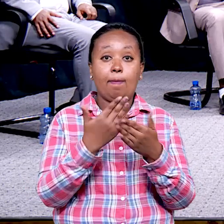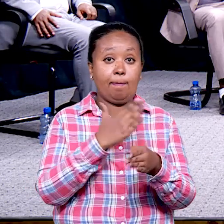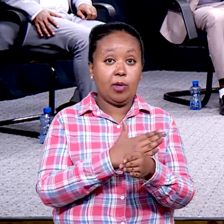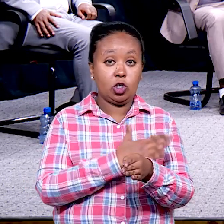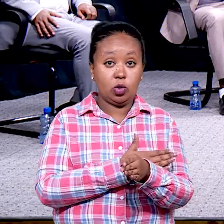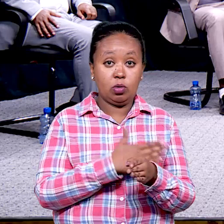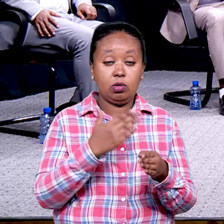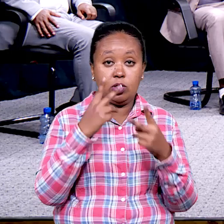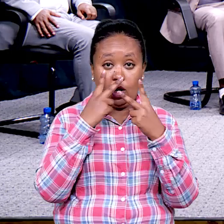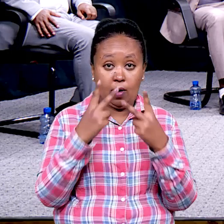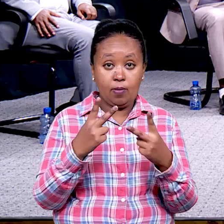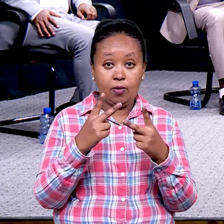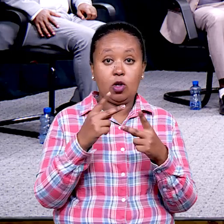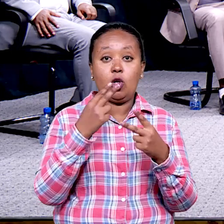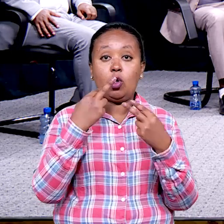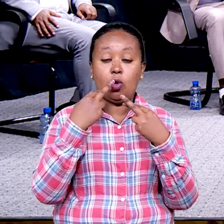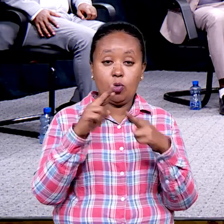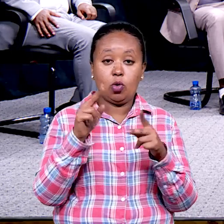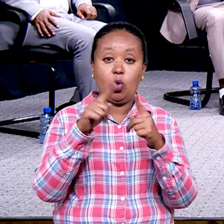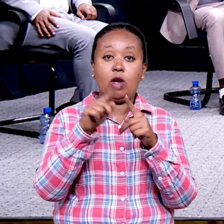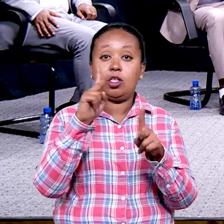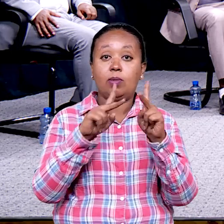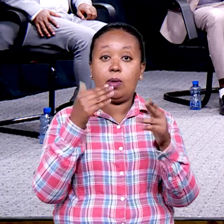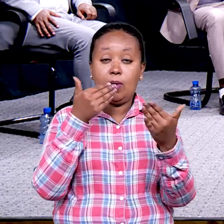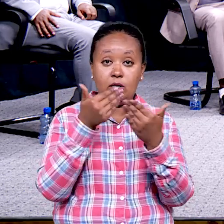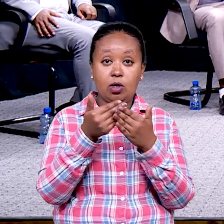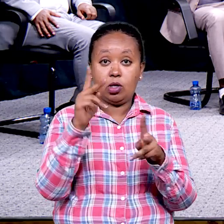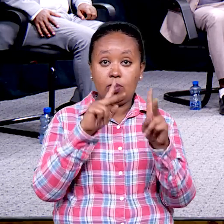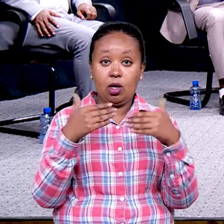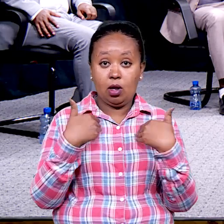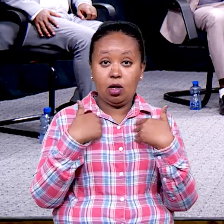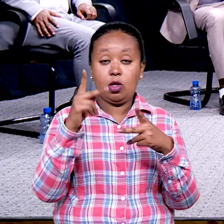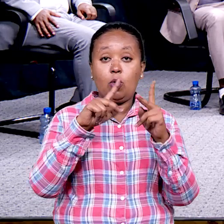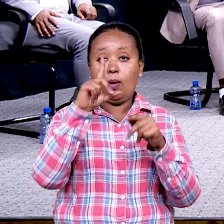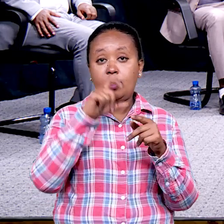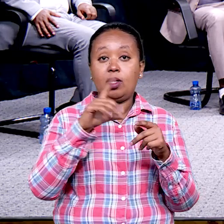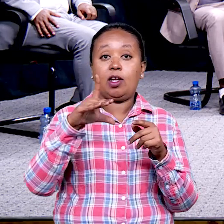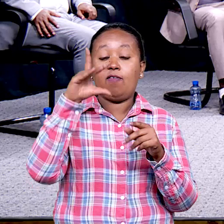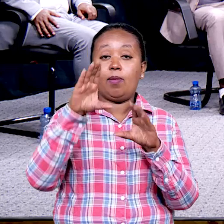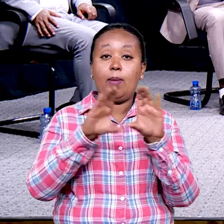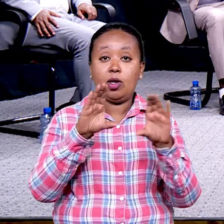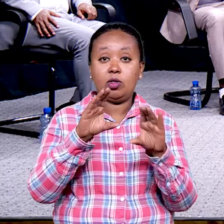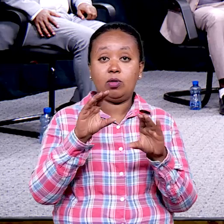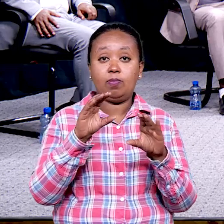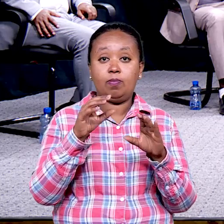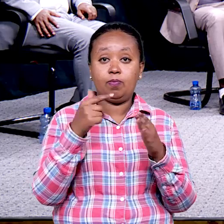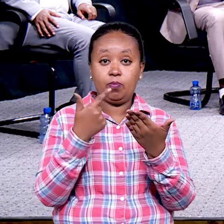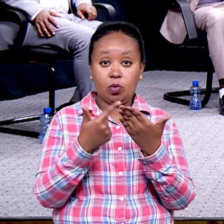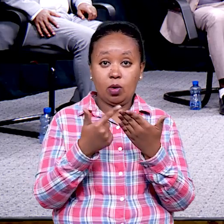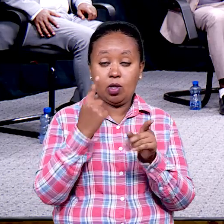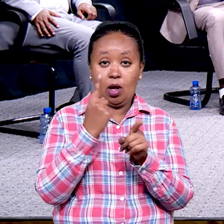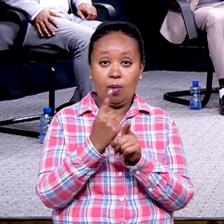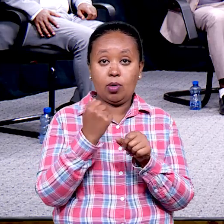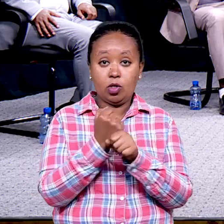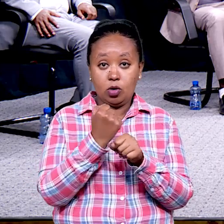ሪፎርም በተለይ የፍርድ ቤቶችን ሪፎርም ወደ ህዝብ በማድረስ በፍርድ ቤቶች ላይ ያለውን የህዝቡን አመኔታ ከፍ በማድረግ ሲቪል ሶሳይቲም ደግሞ በዛ አግባብ